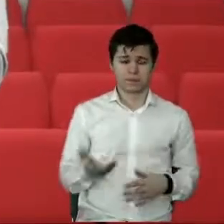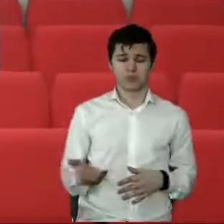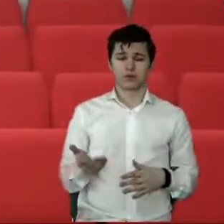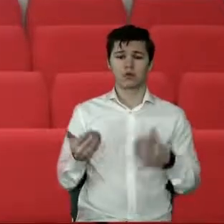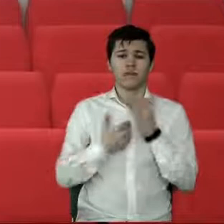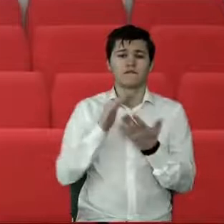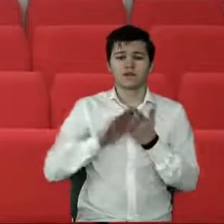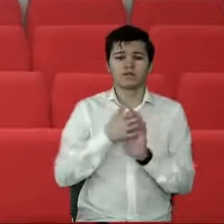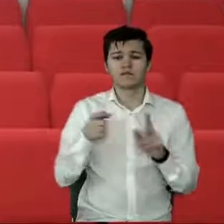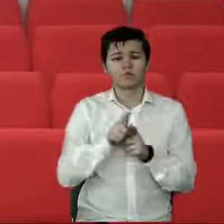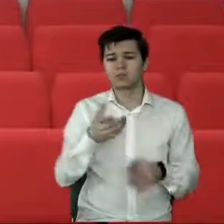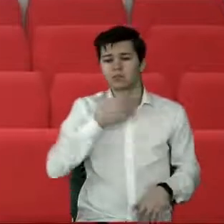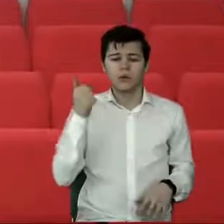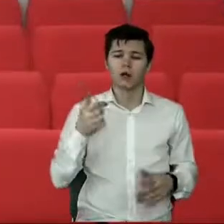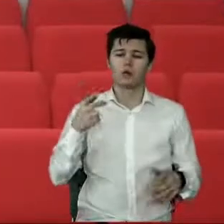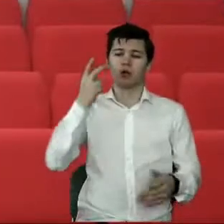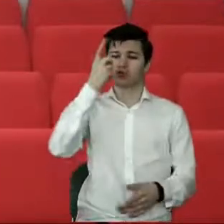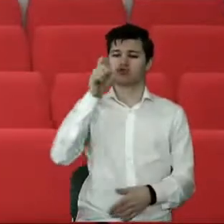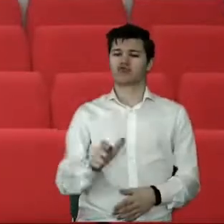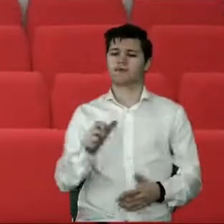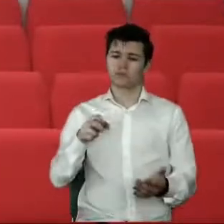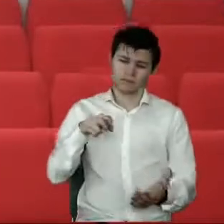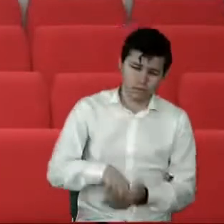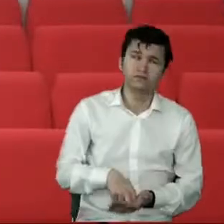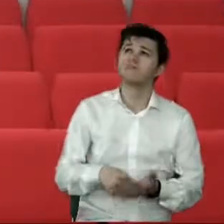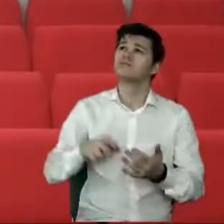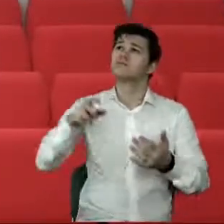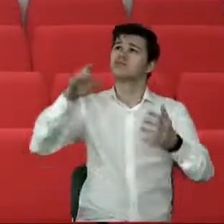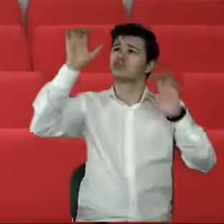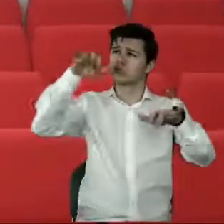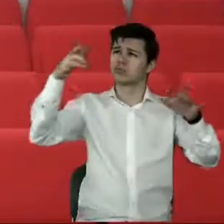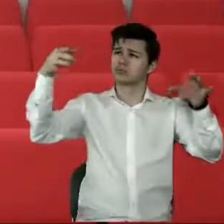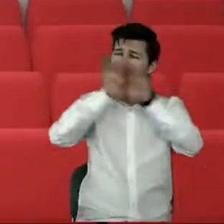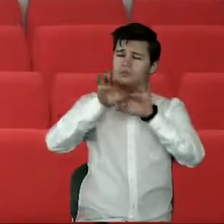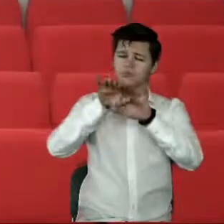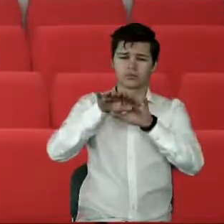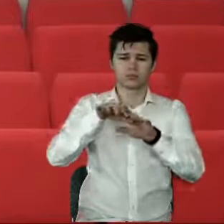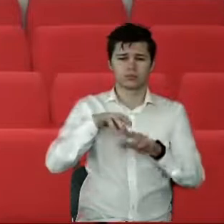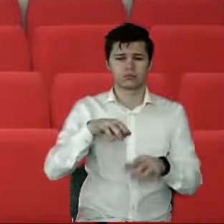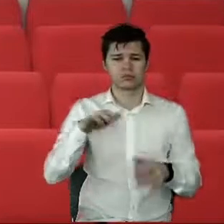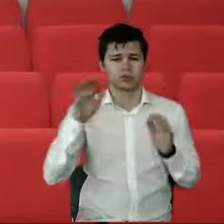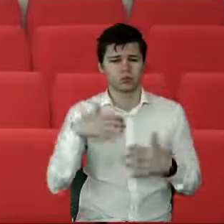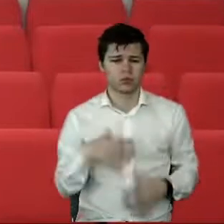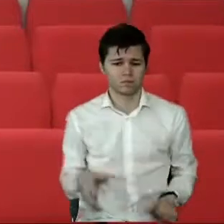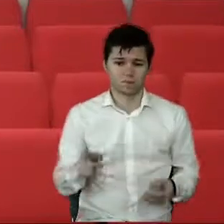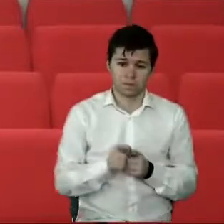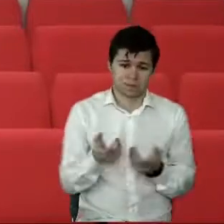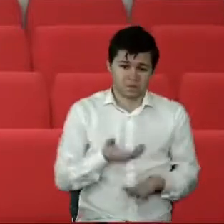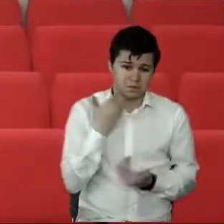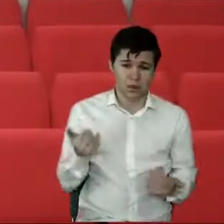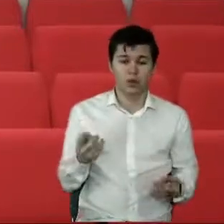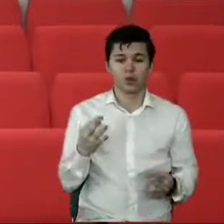удельный вес молитвы каждого человека в этой церкви? Сколько сделал один человек, или два человека, или три человека, мы не